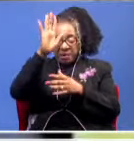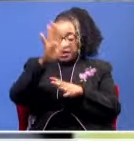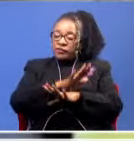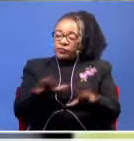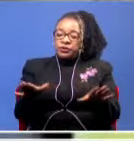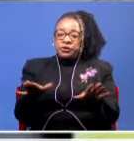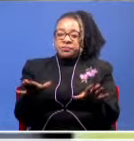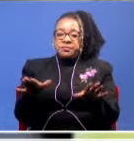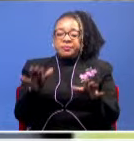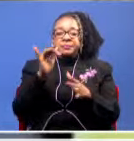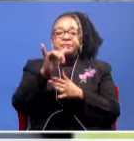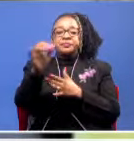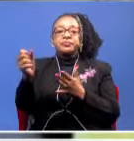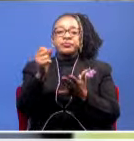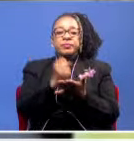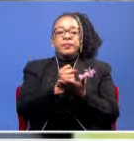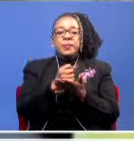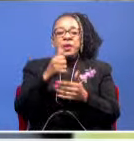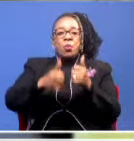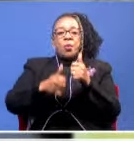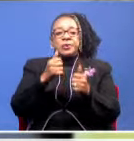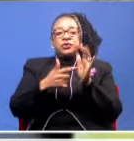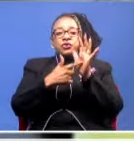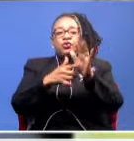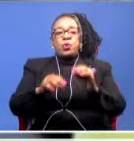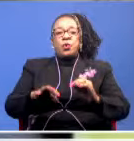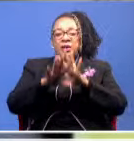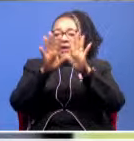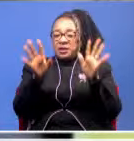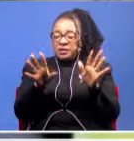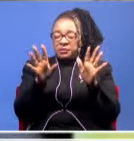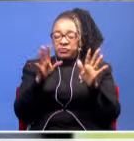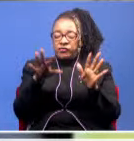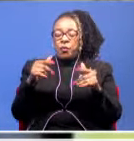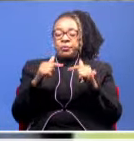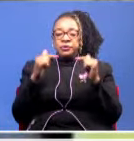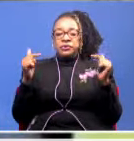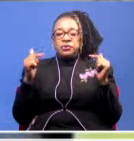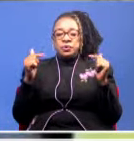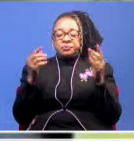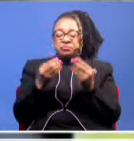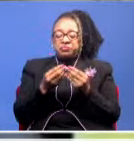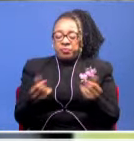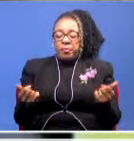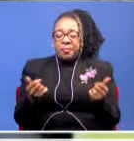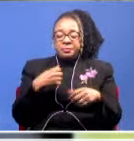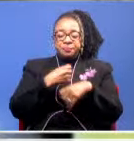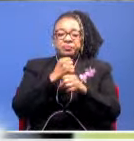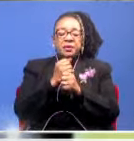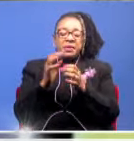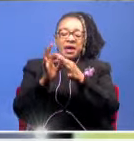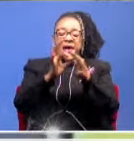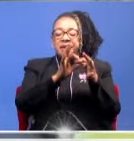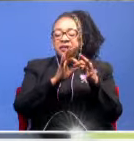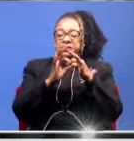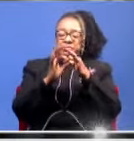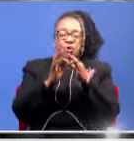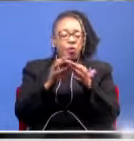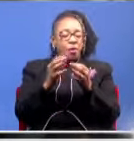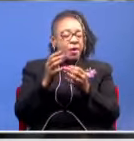Ni uteuzi ambao umeonekana kumeza upande wa upinzani na kuacha mrengo wa Azimio na majeraha si